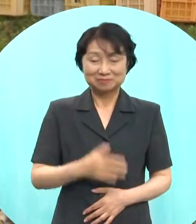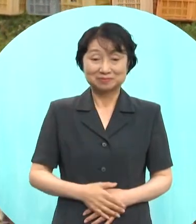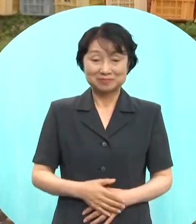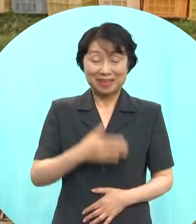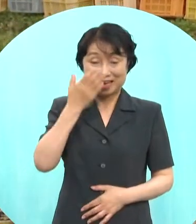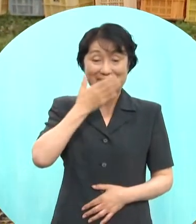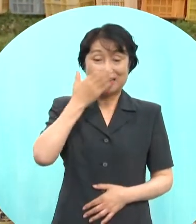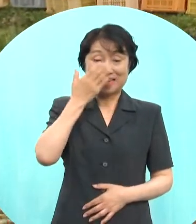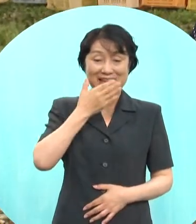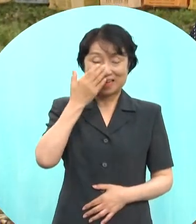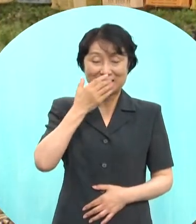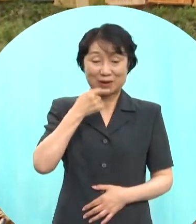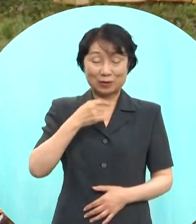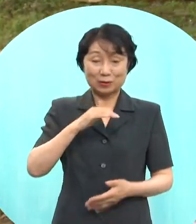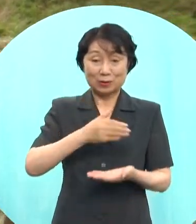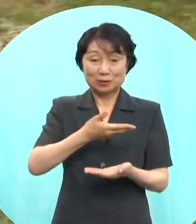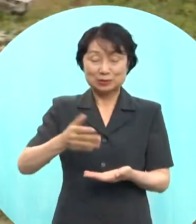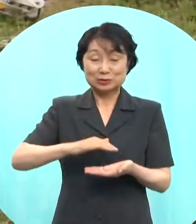甘い。